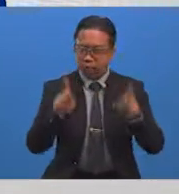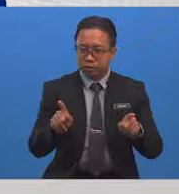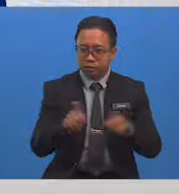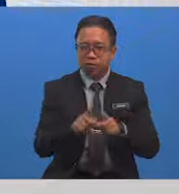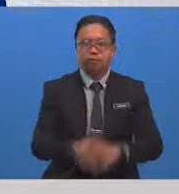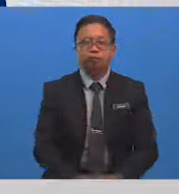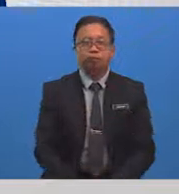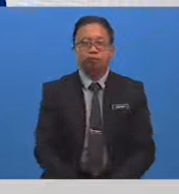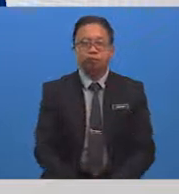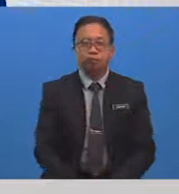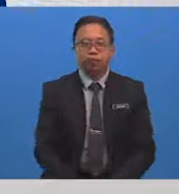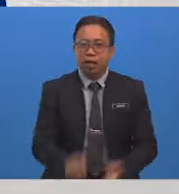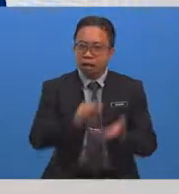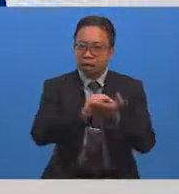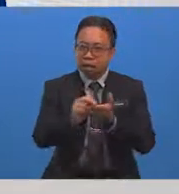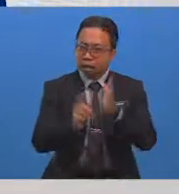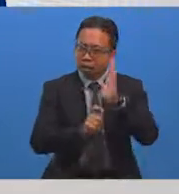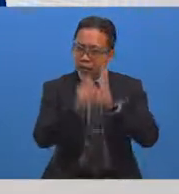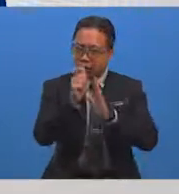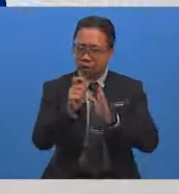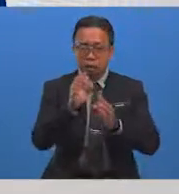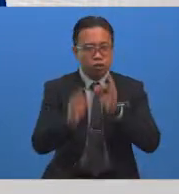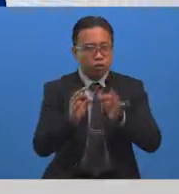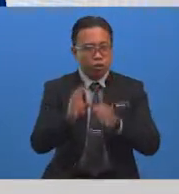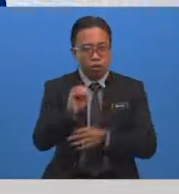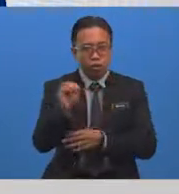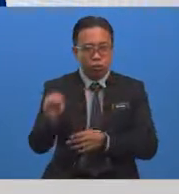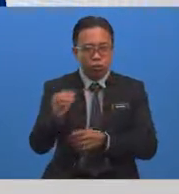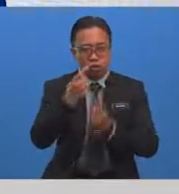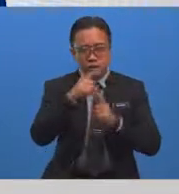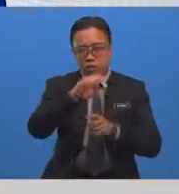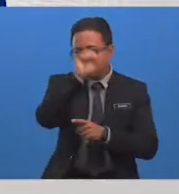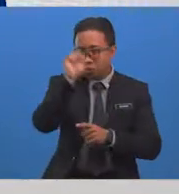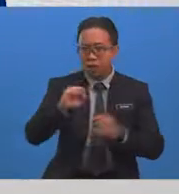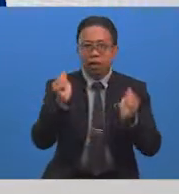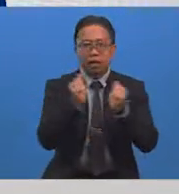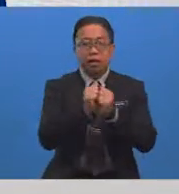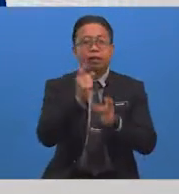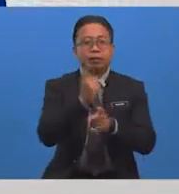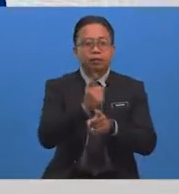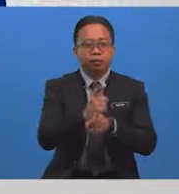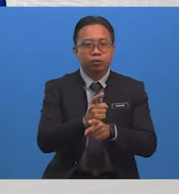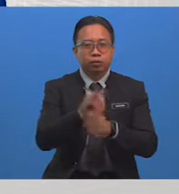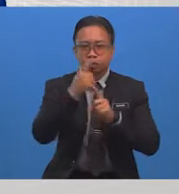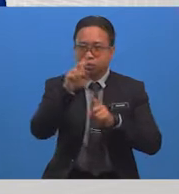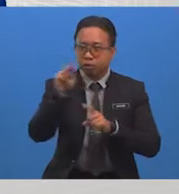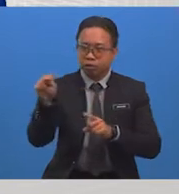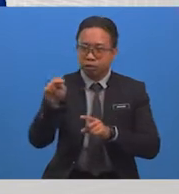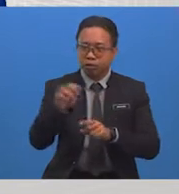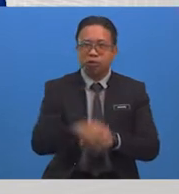nilai skor yang paling tinggi jika murid menjawab seorang ini dengan betul jawabannya